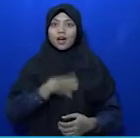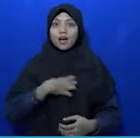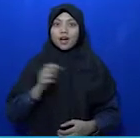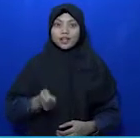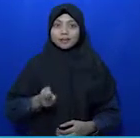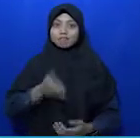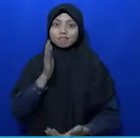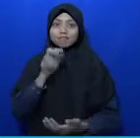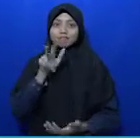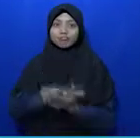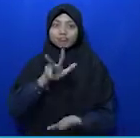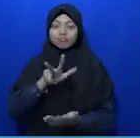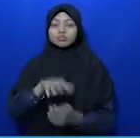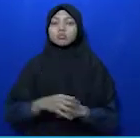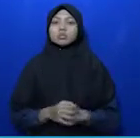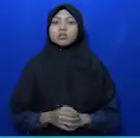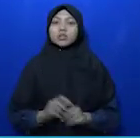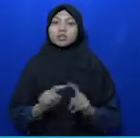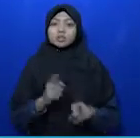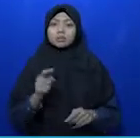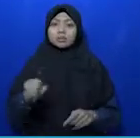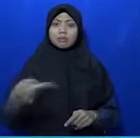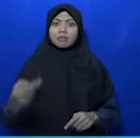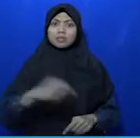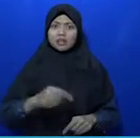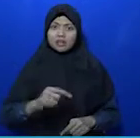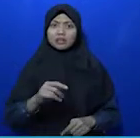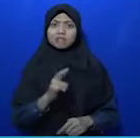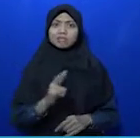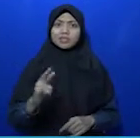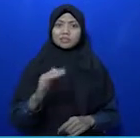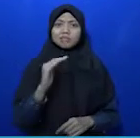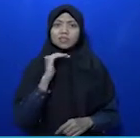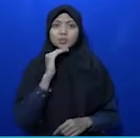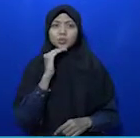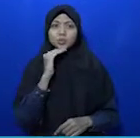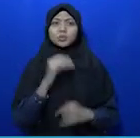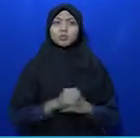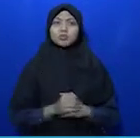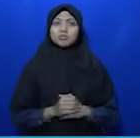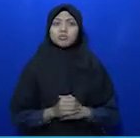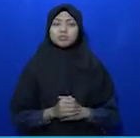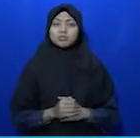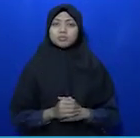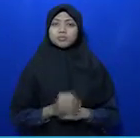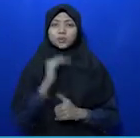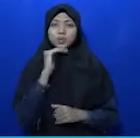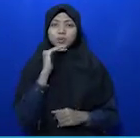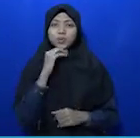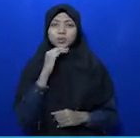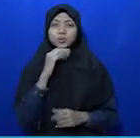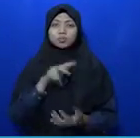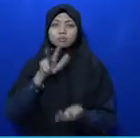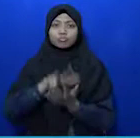2016 2015 mulai pertama sampai sekarang nggak selesai, masih minggu depan ini masih sedang di arbitrase London. Itu hanya IP